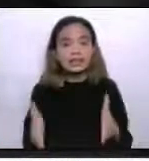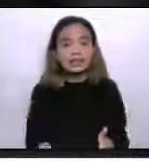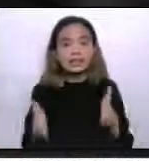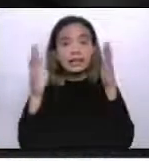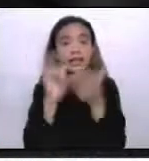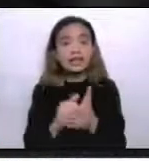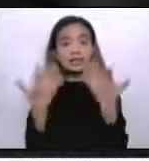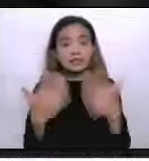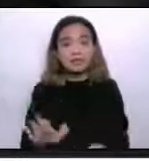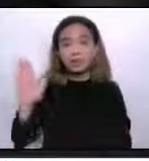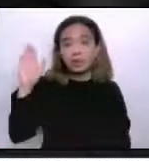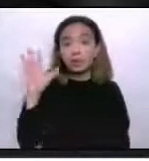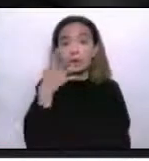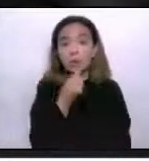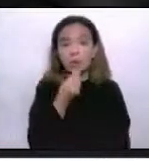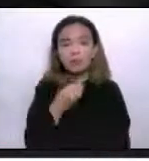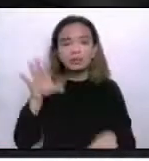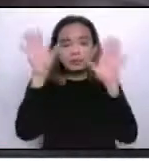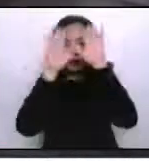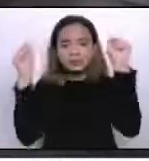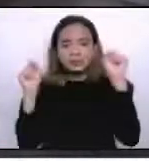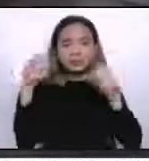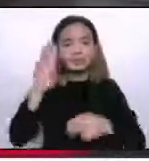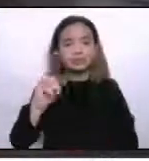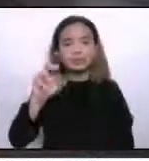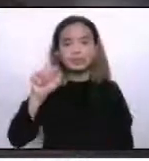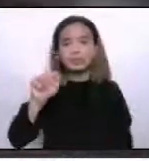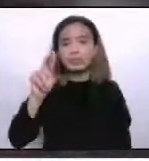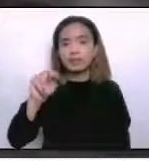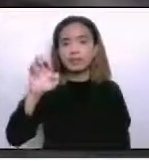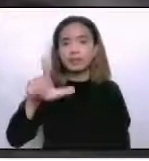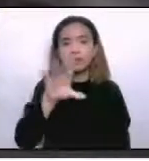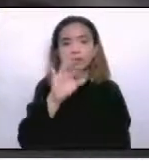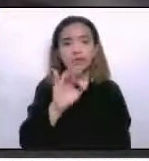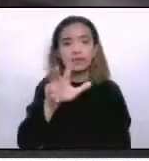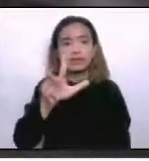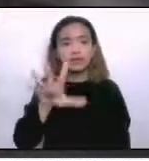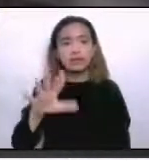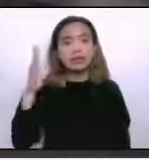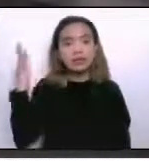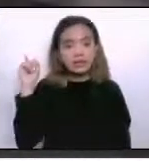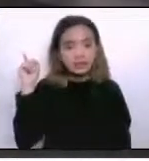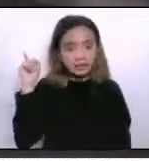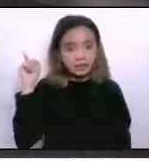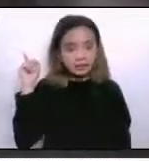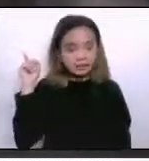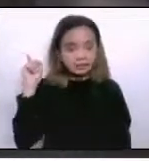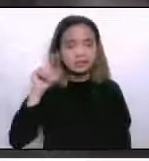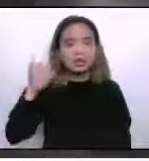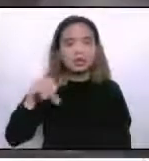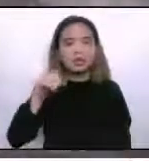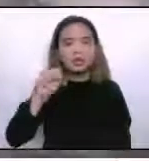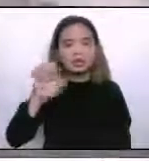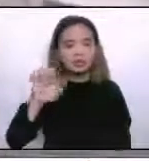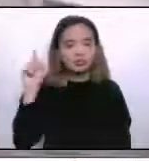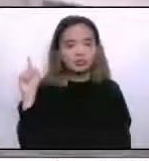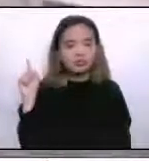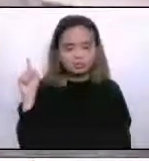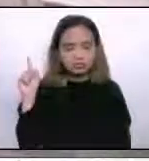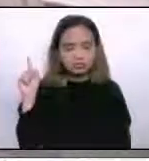dating President Manuel L. Quezon noong 1935, Giuseppe Laurel noong 1943 at Manuel Rojas noong